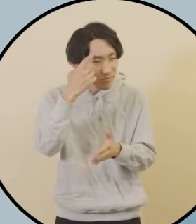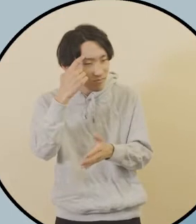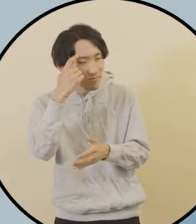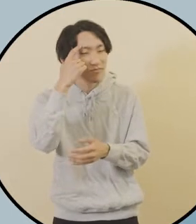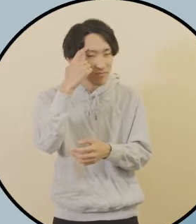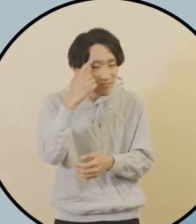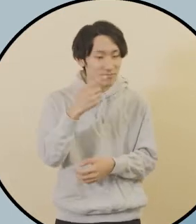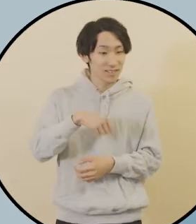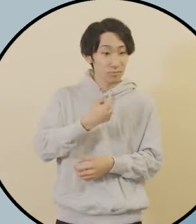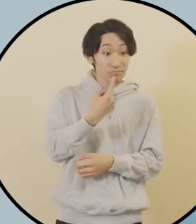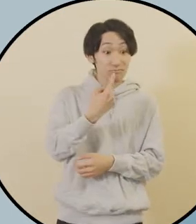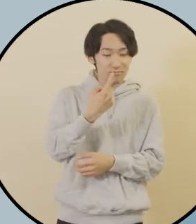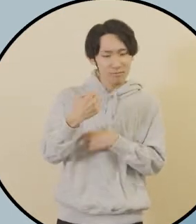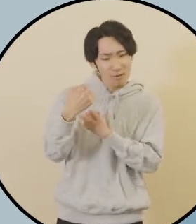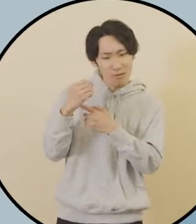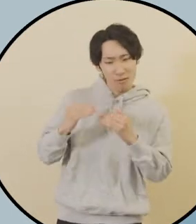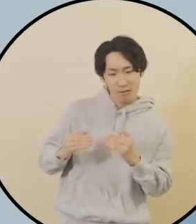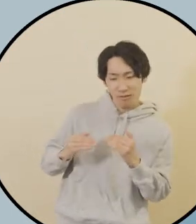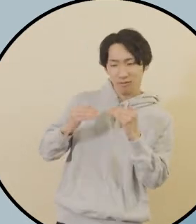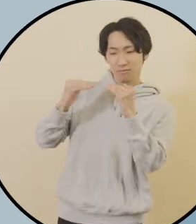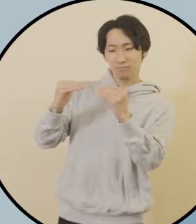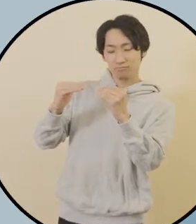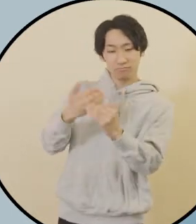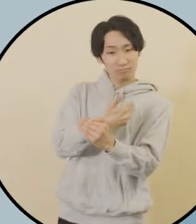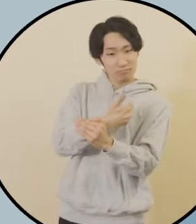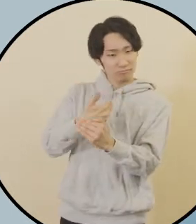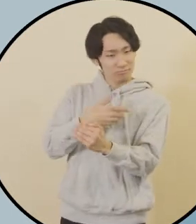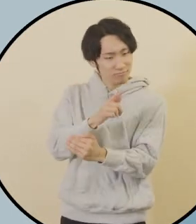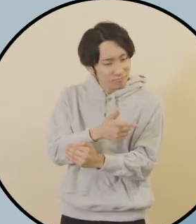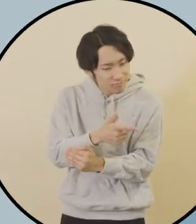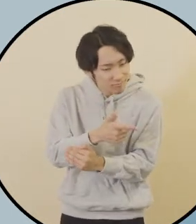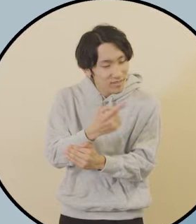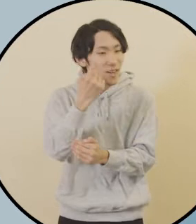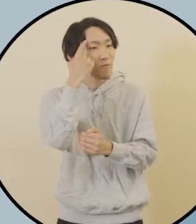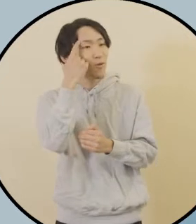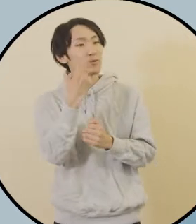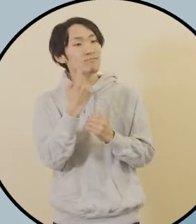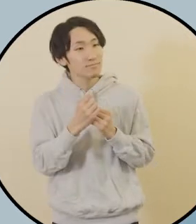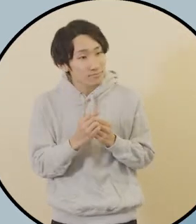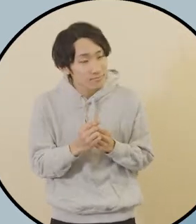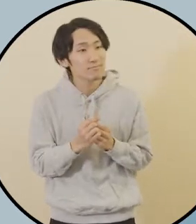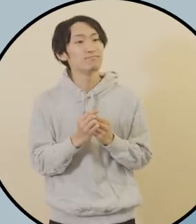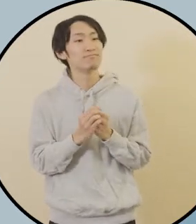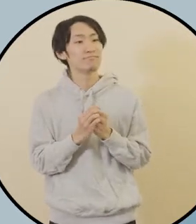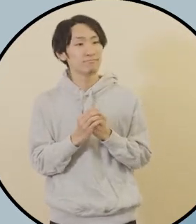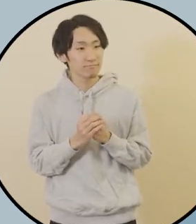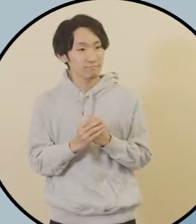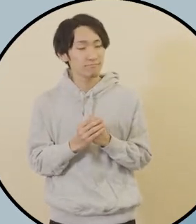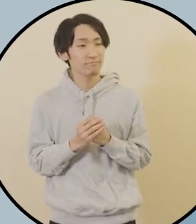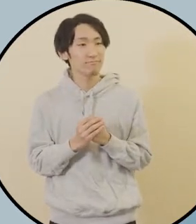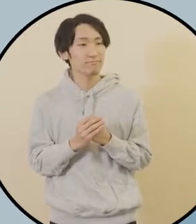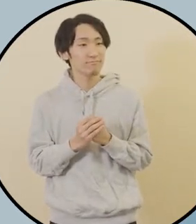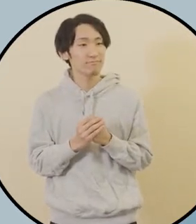をはどうしたいんだろうっていうのを気遣う安定なが自分としても結構高くなったかなーと